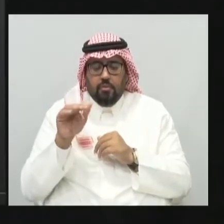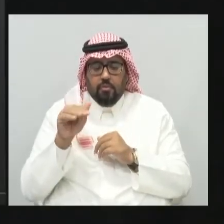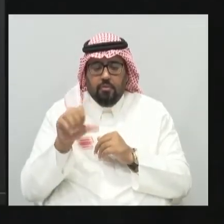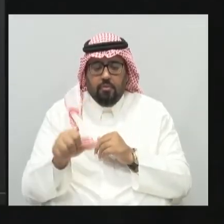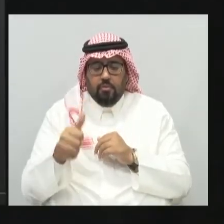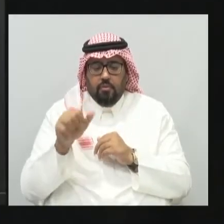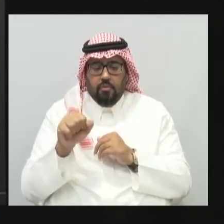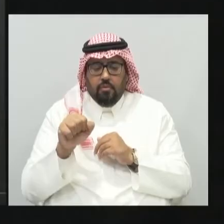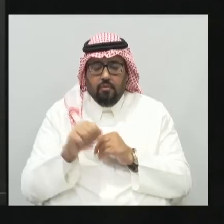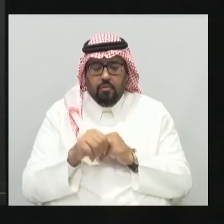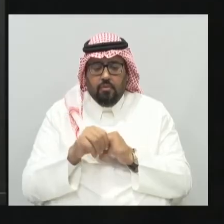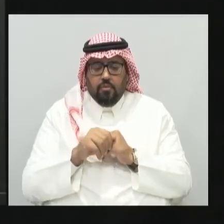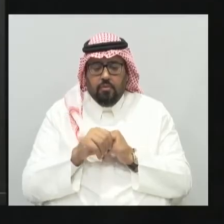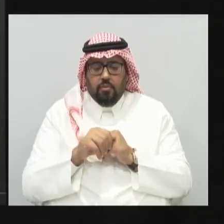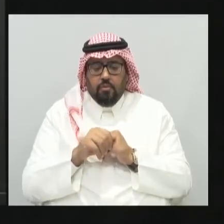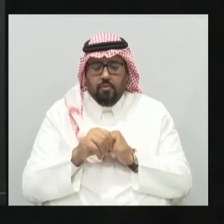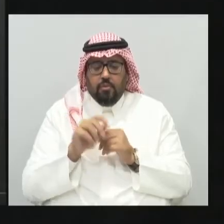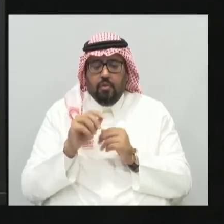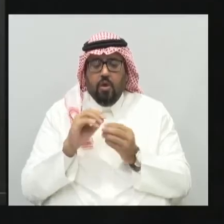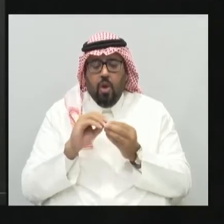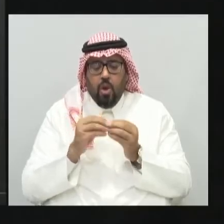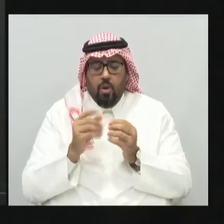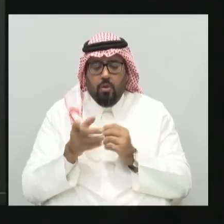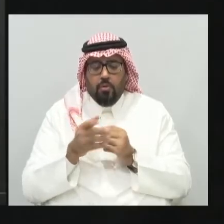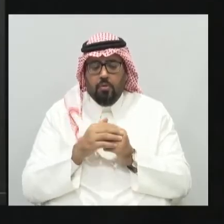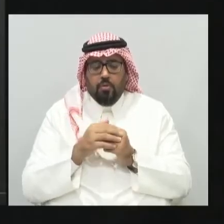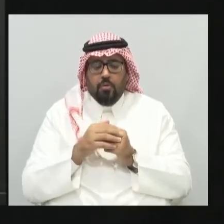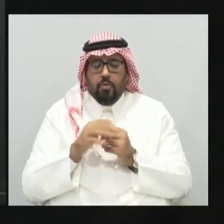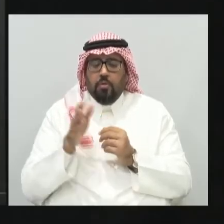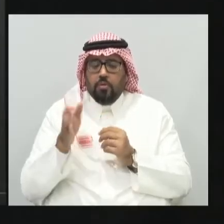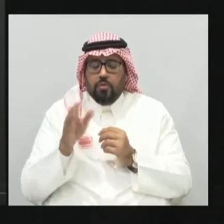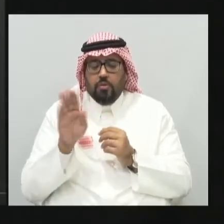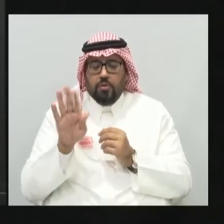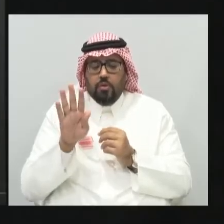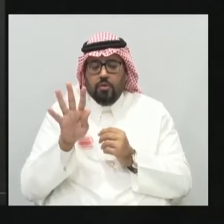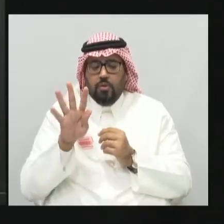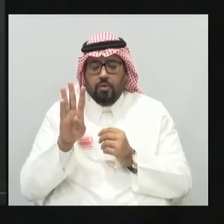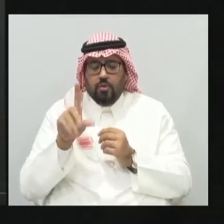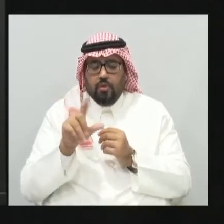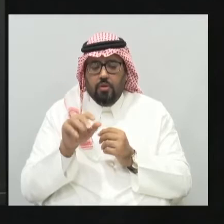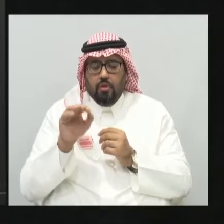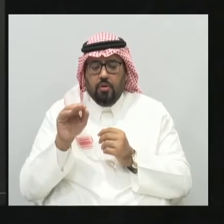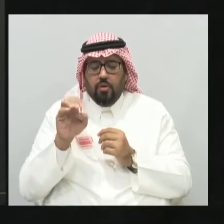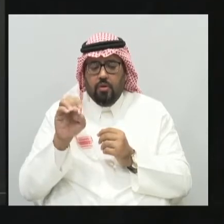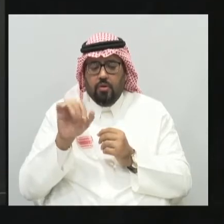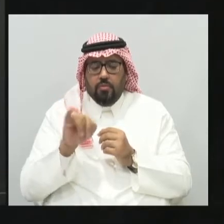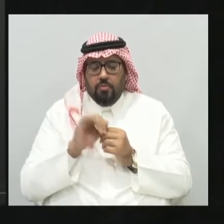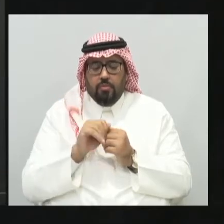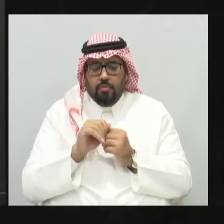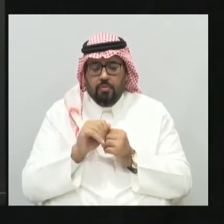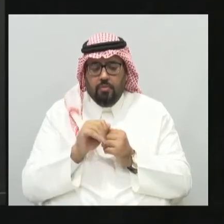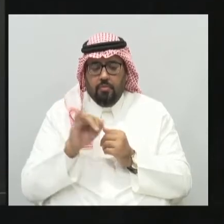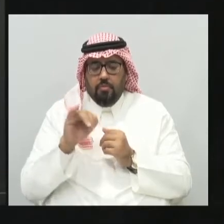المواد الصلبه اذكرنا اللون والشكل والحجم تزيد